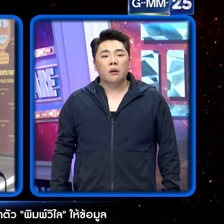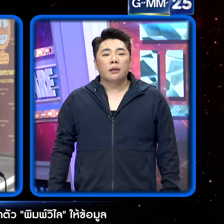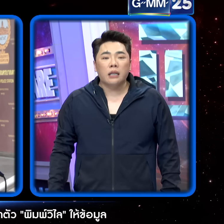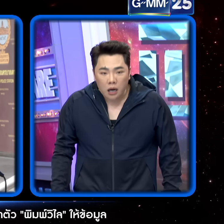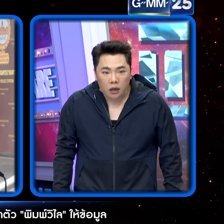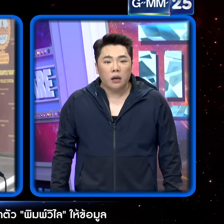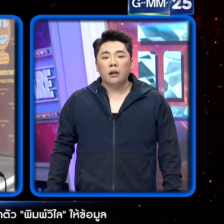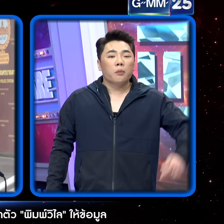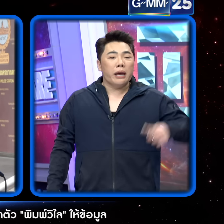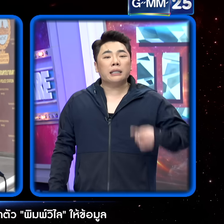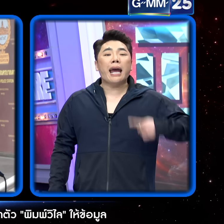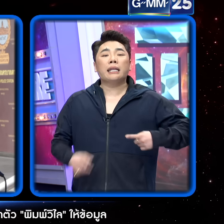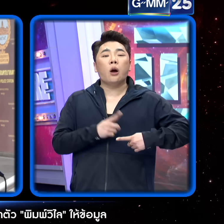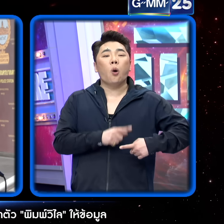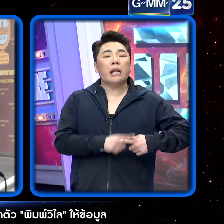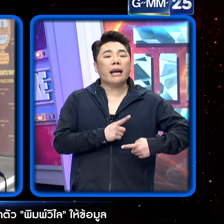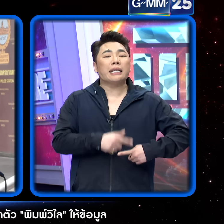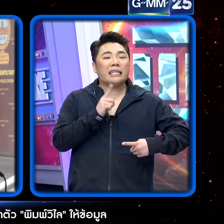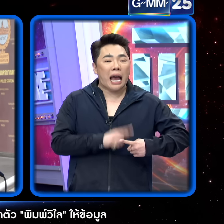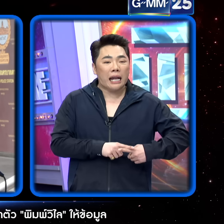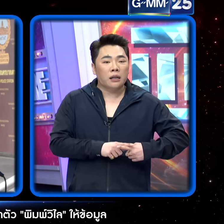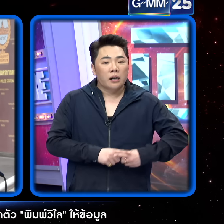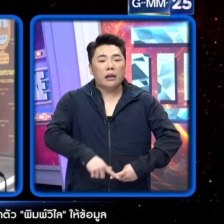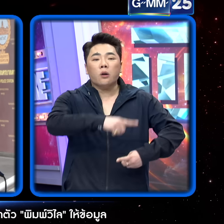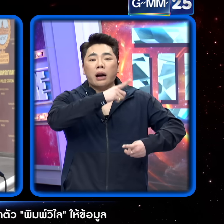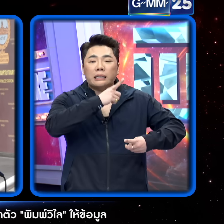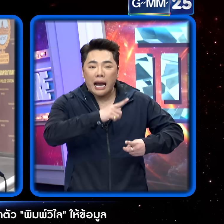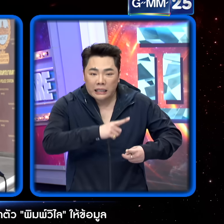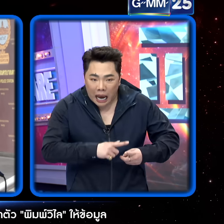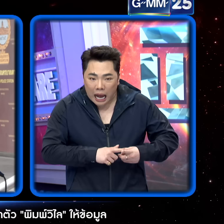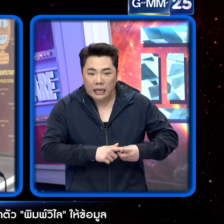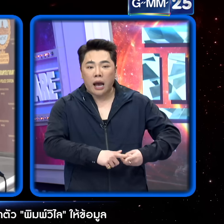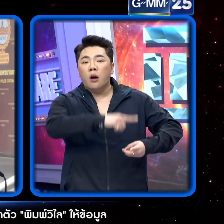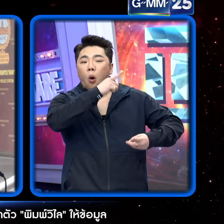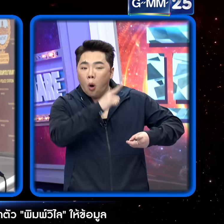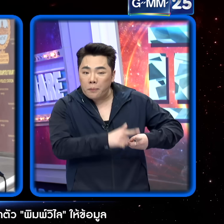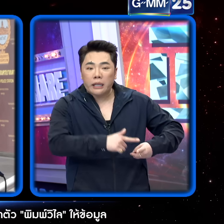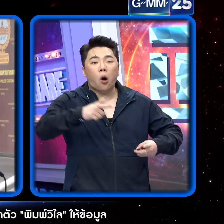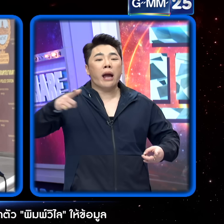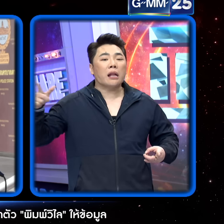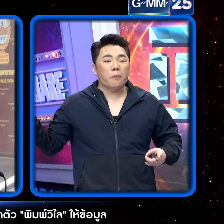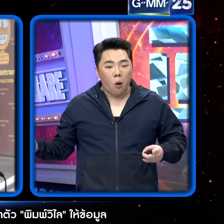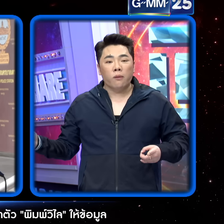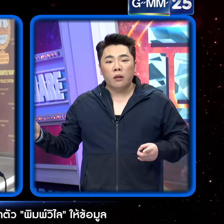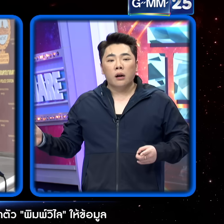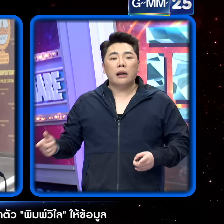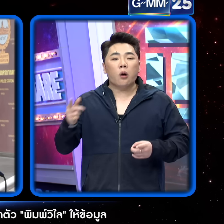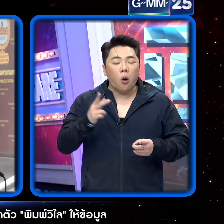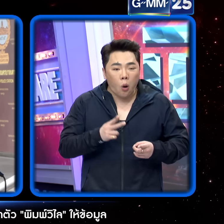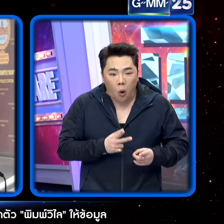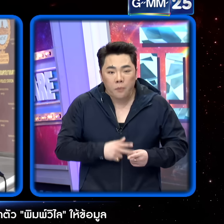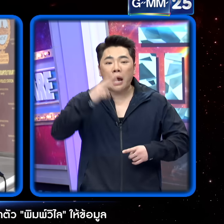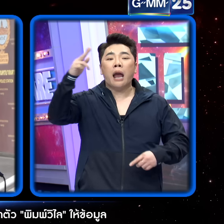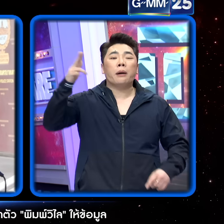เส้นซึ่งมีเส้นที่โอนให้คชาชาญแล้วก็คชาชาญเนี่ยโอนไปต่อให้ณัฐพงษ์